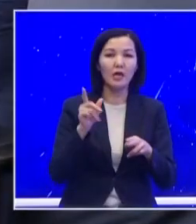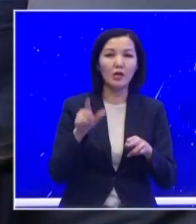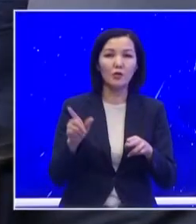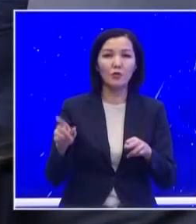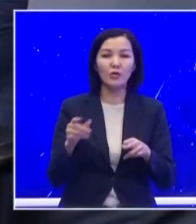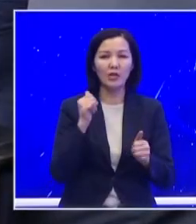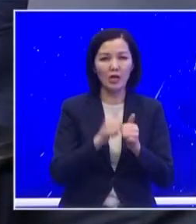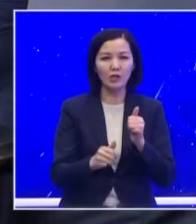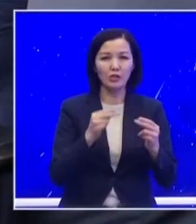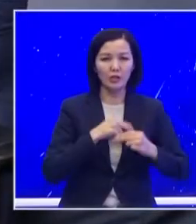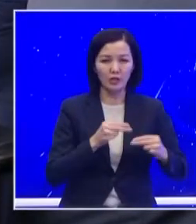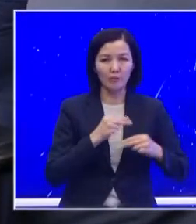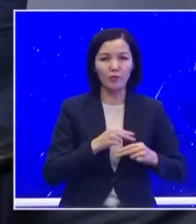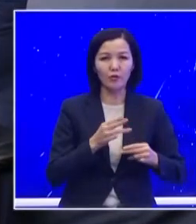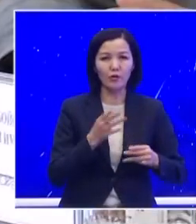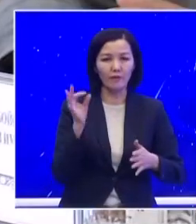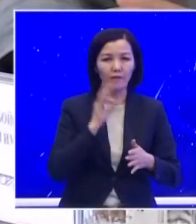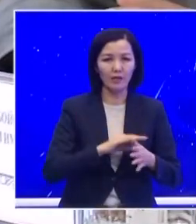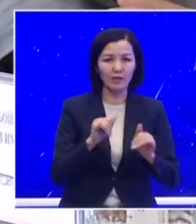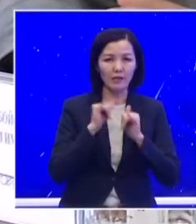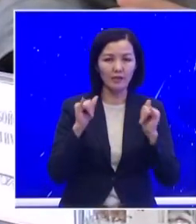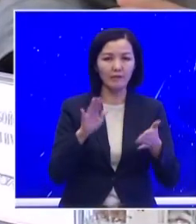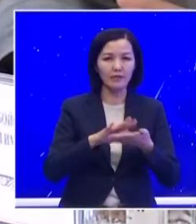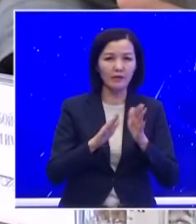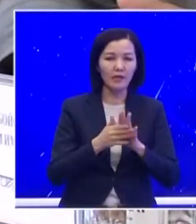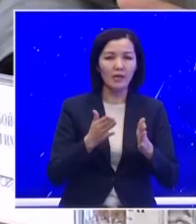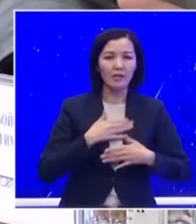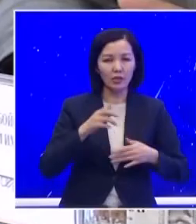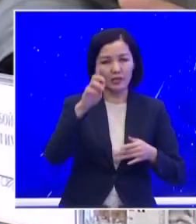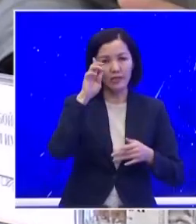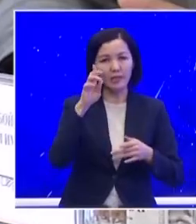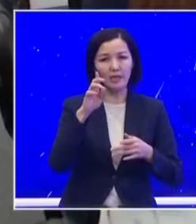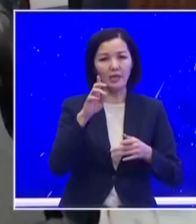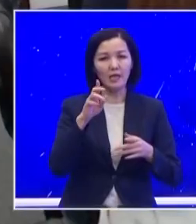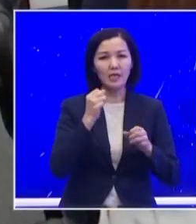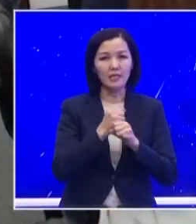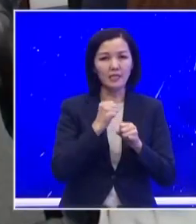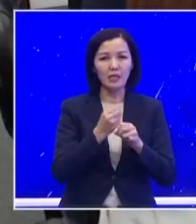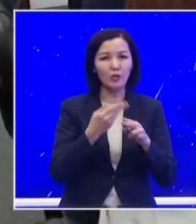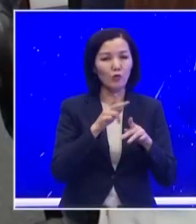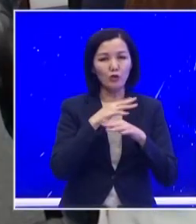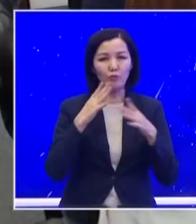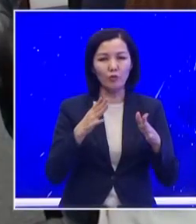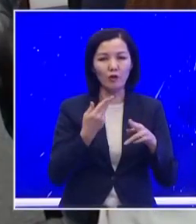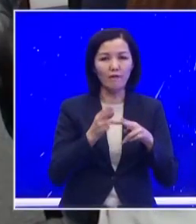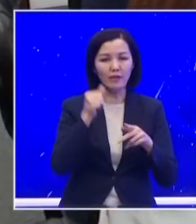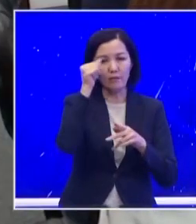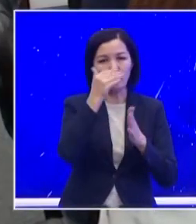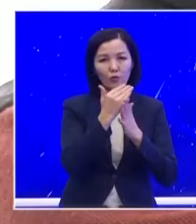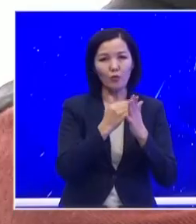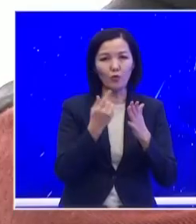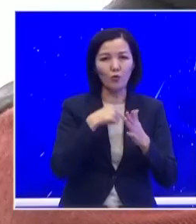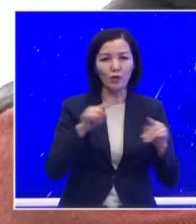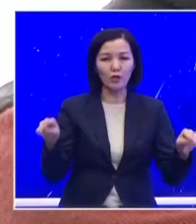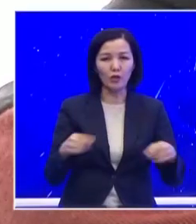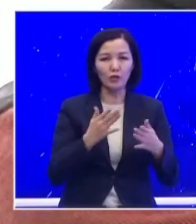трудом вносят свою лепту в общее дело укрепления мира и согласия в нашей стране. И сделано, надо сказать, немало. В этом году по программе «Рухани Жангару» в